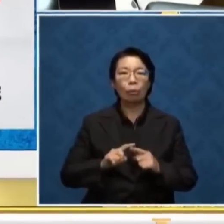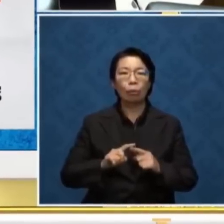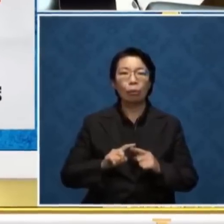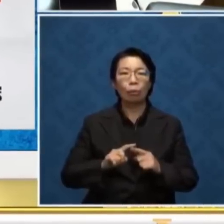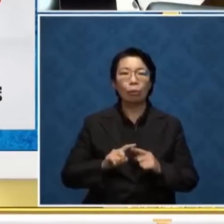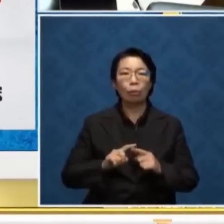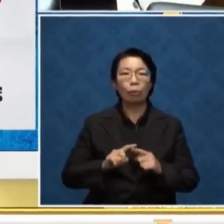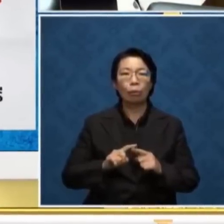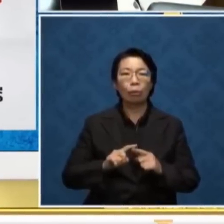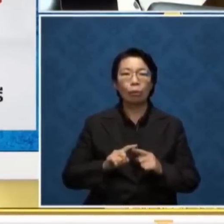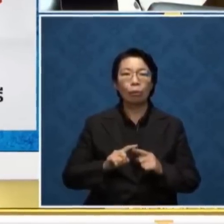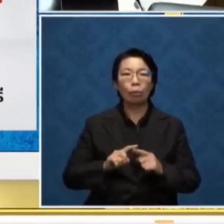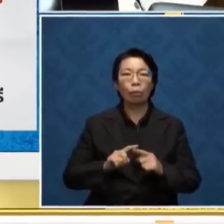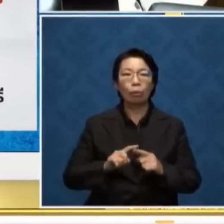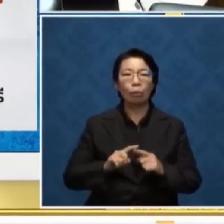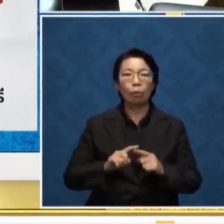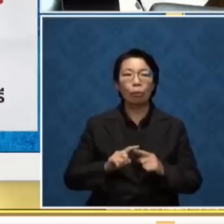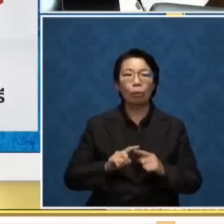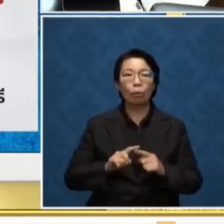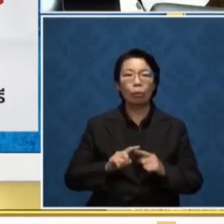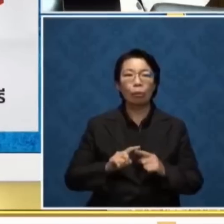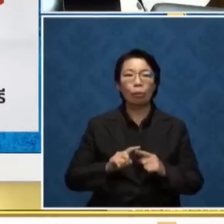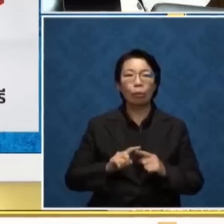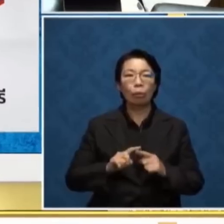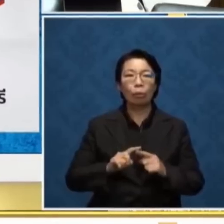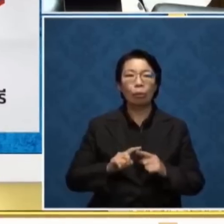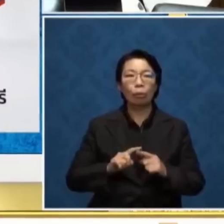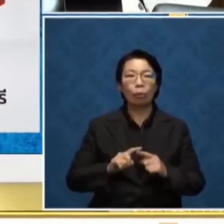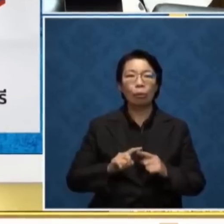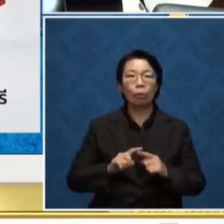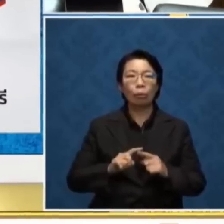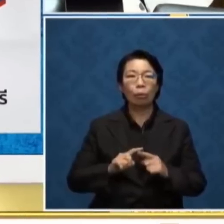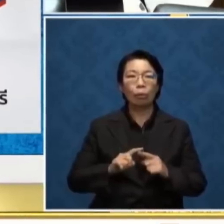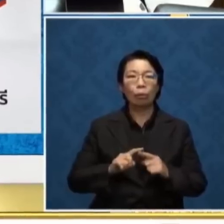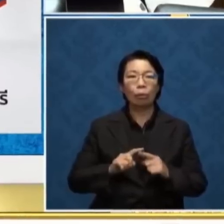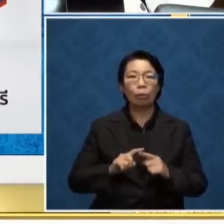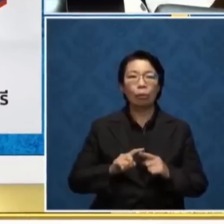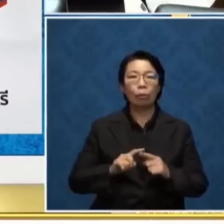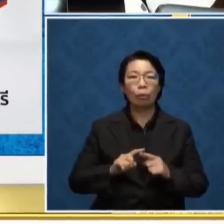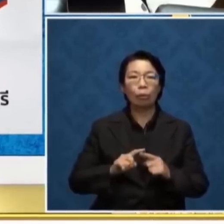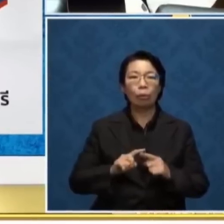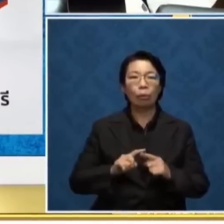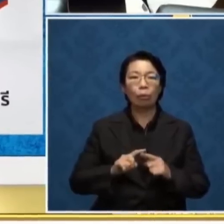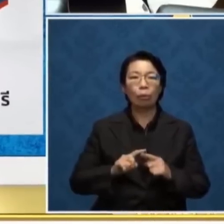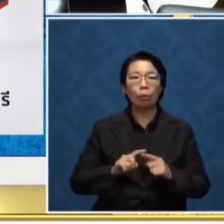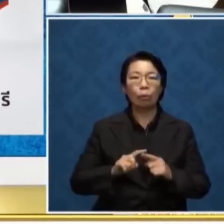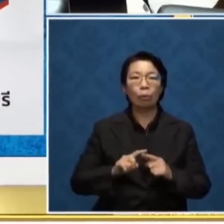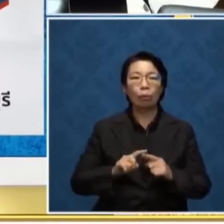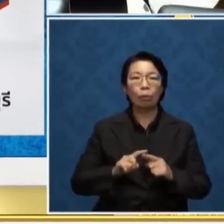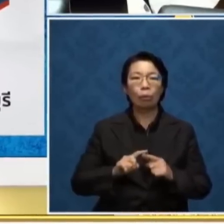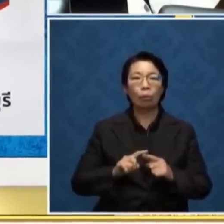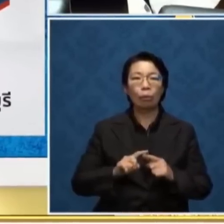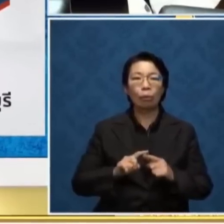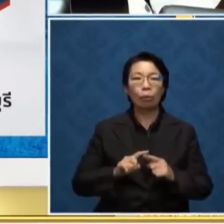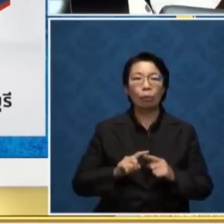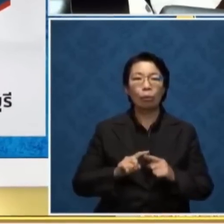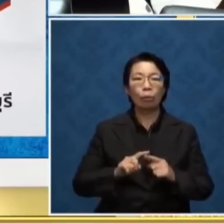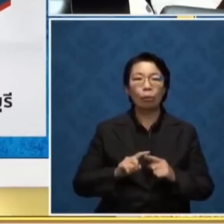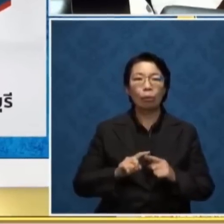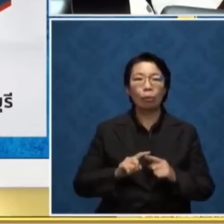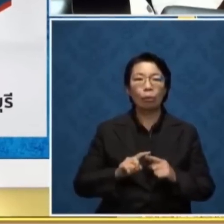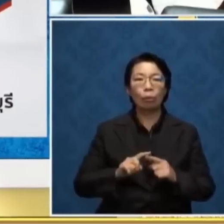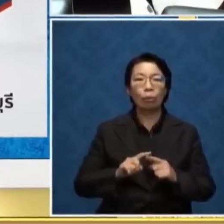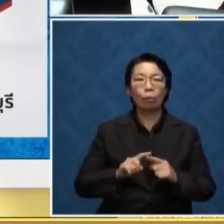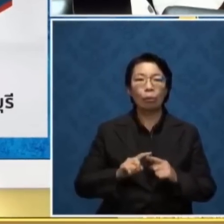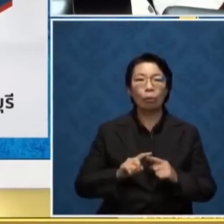าโรงไฟฟ้านี้มันตั้งอยู่ในบริเวณเดียวกันดิฉันจึงขอตั้งข้อสังเกตค่ะว่าบริษัทนี้จงใจที่จะยื่น